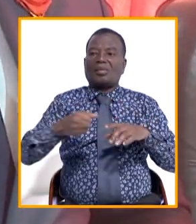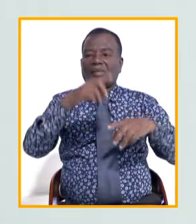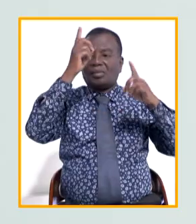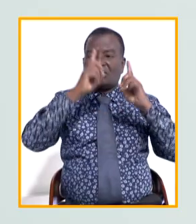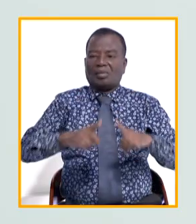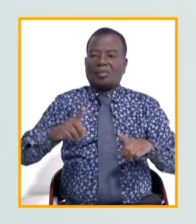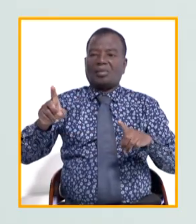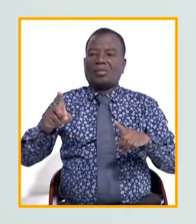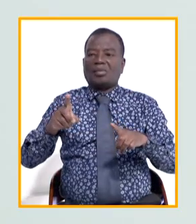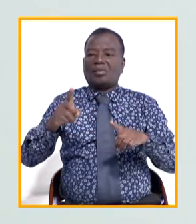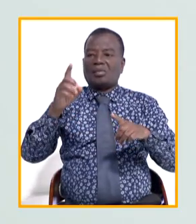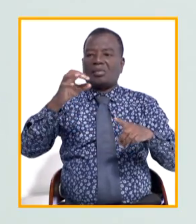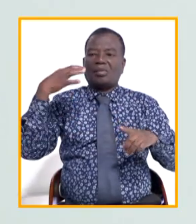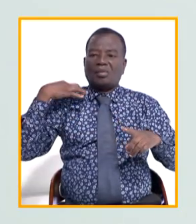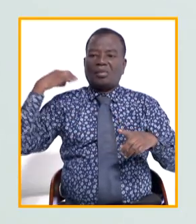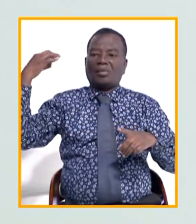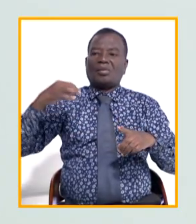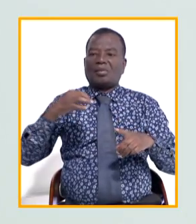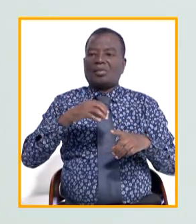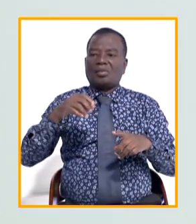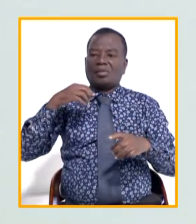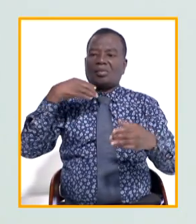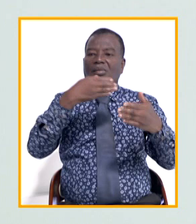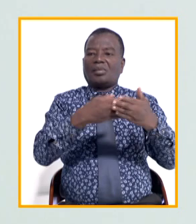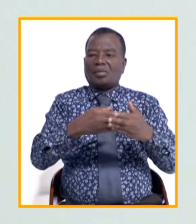décisions garantissant aux candidats leur égal